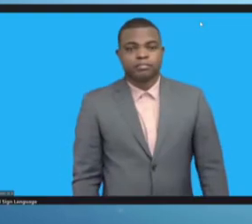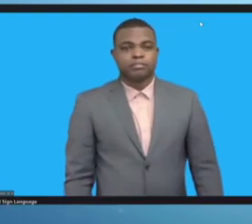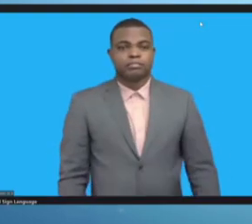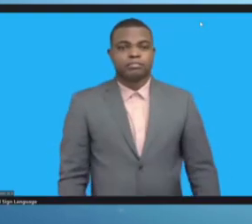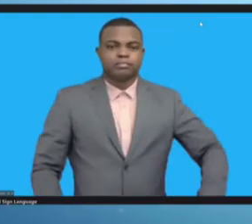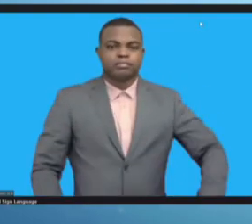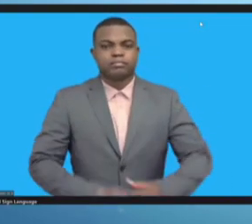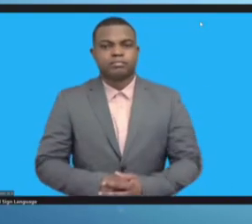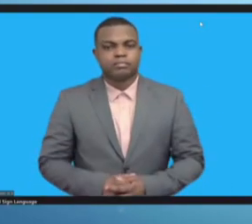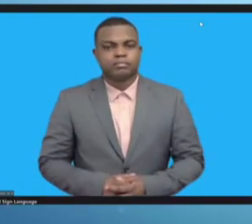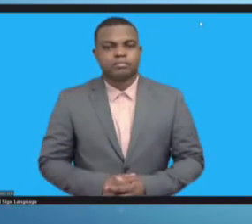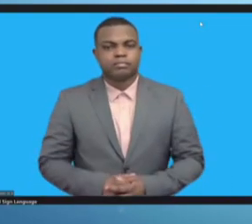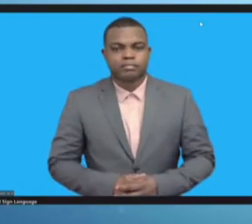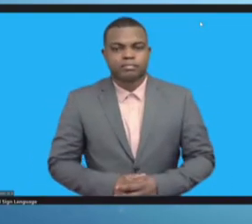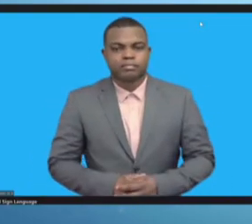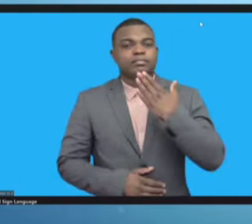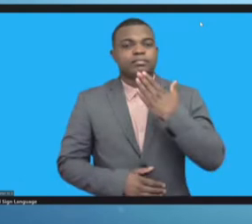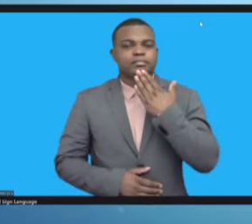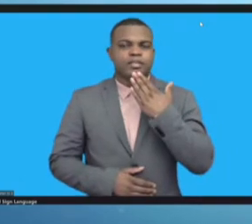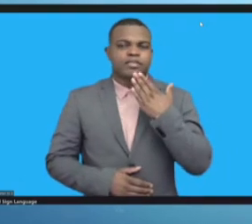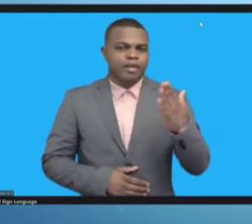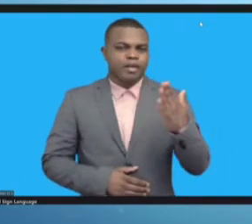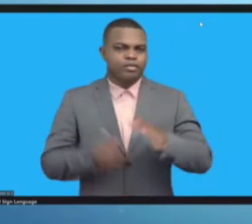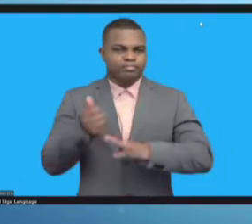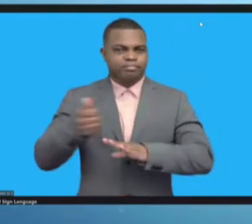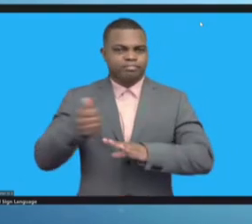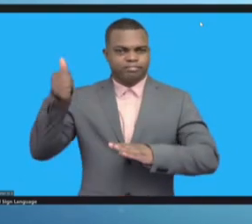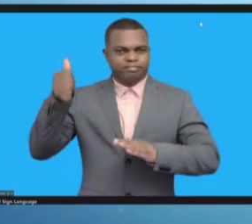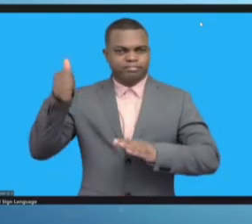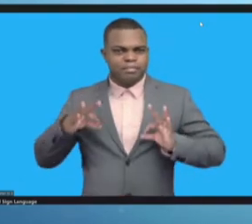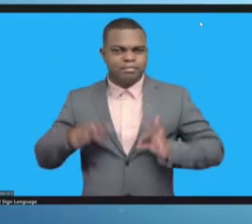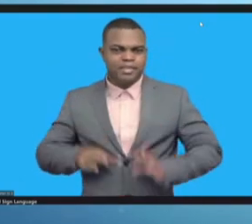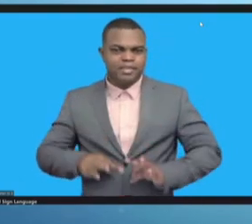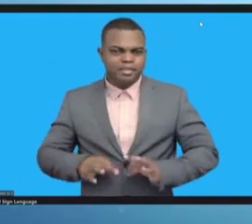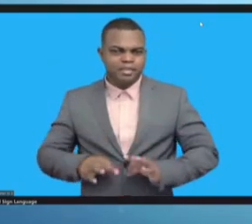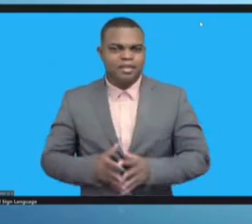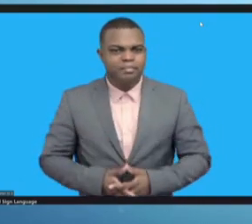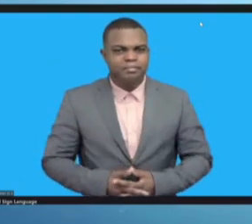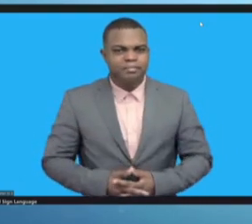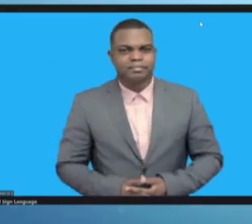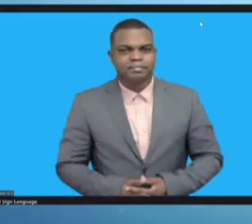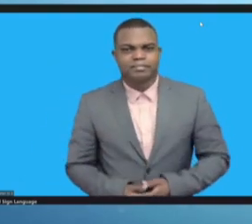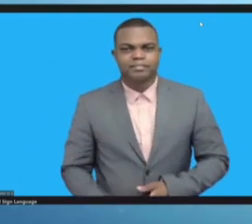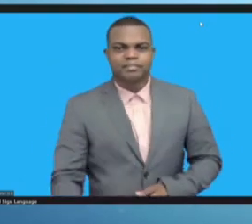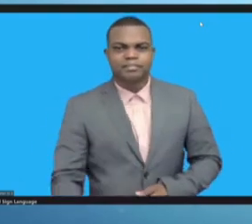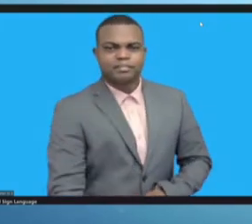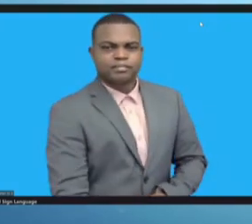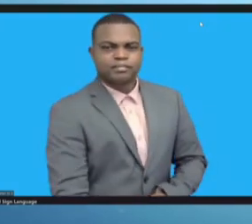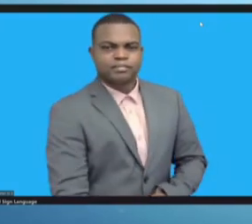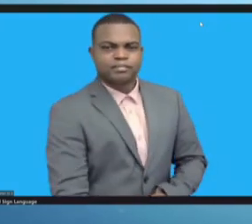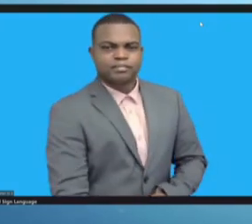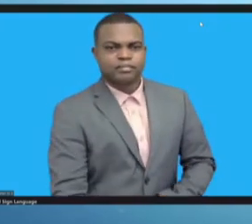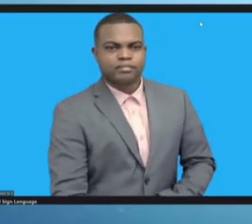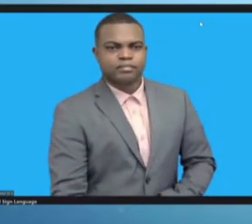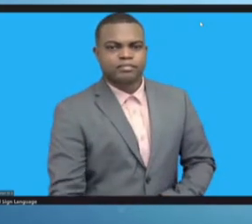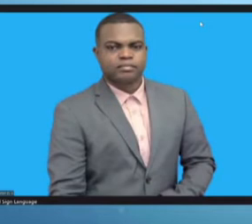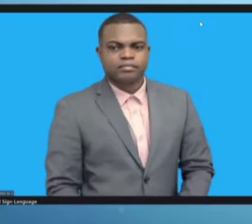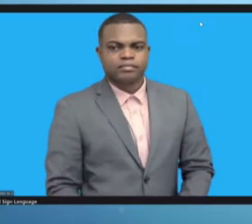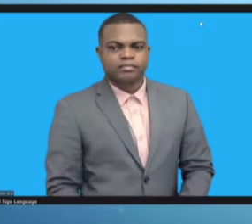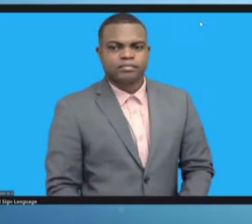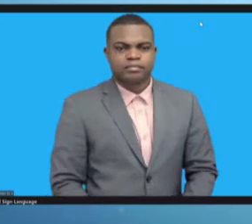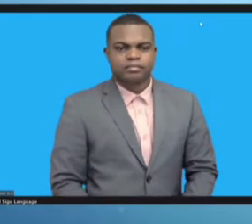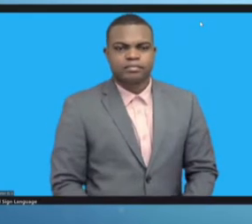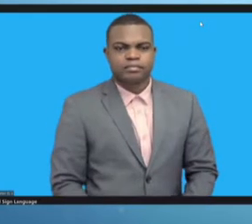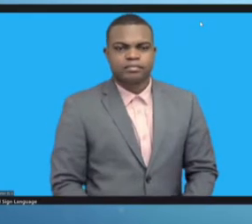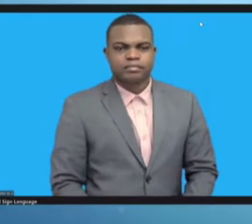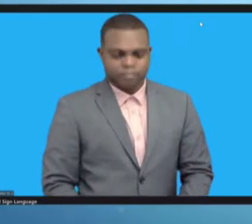Son Excellence le Dr Abiy Ahmed, Premier ministre de la République démocratique fédérale d'Éthiopie, pays d'accueil de